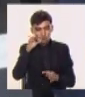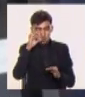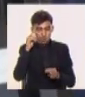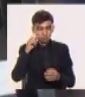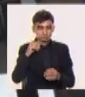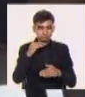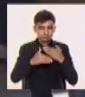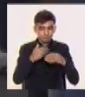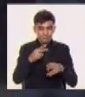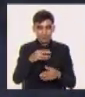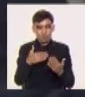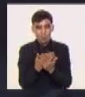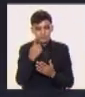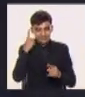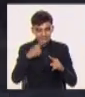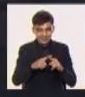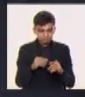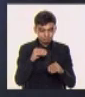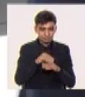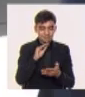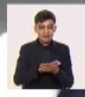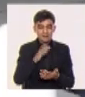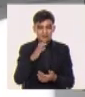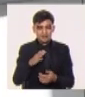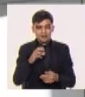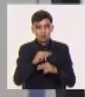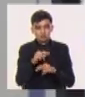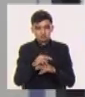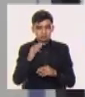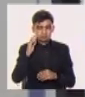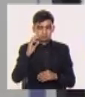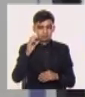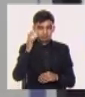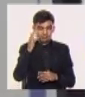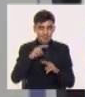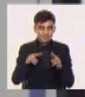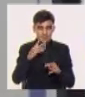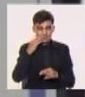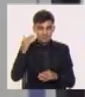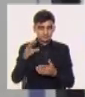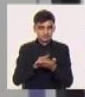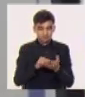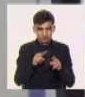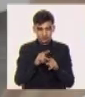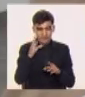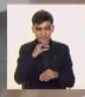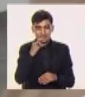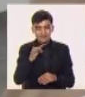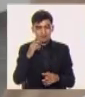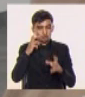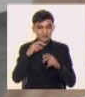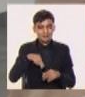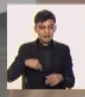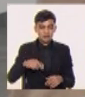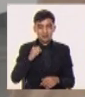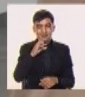дамуына, жаңа технологиялармен қамтуға, сондай-ақ заманауи білім беруге атсалысады. Қазақ мұнай геологиялық барлау ғылыми зерттеу институтының директоры